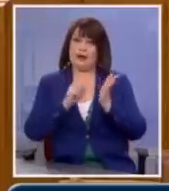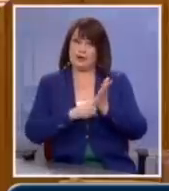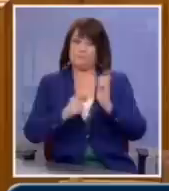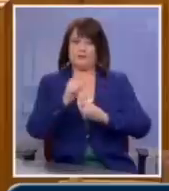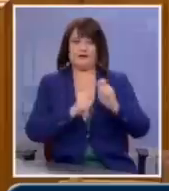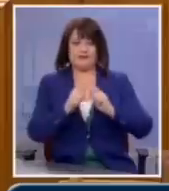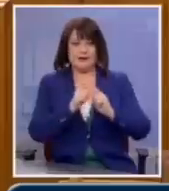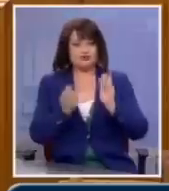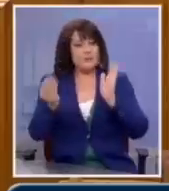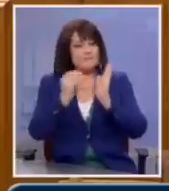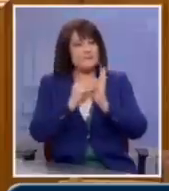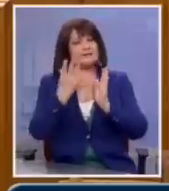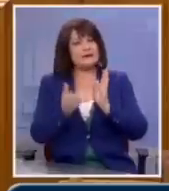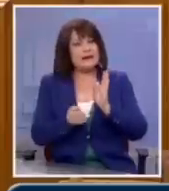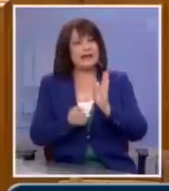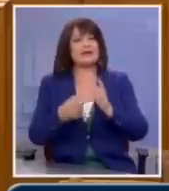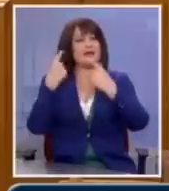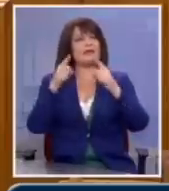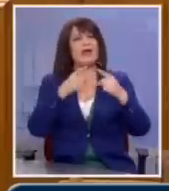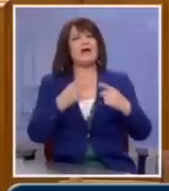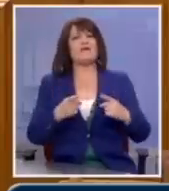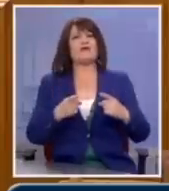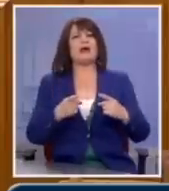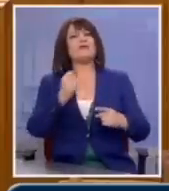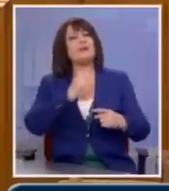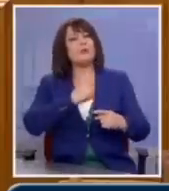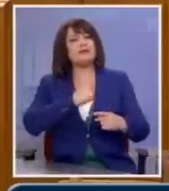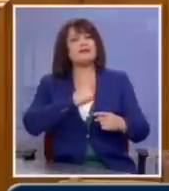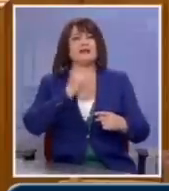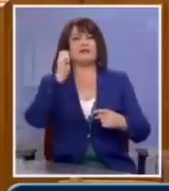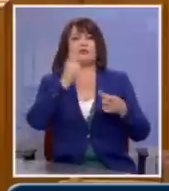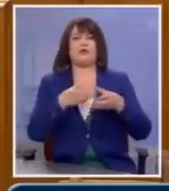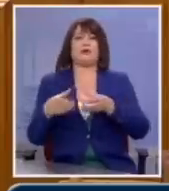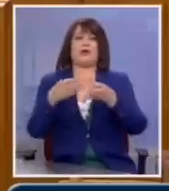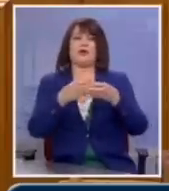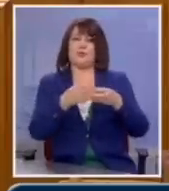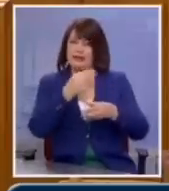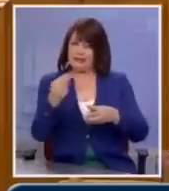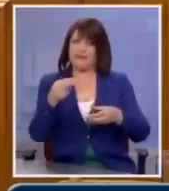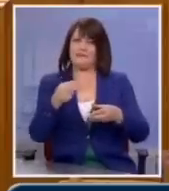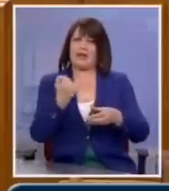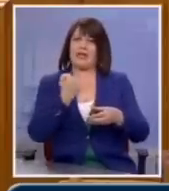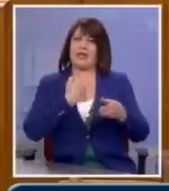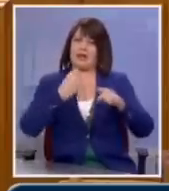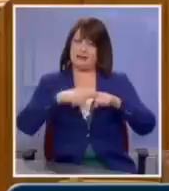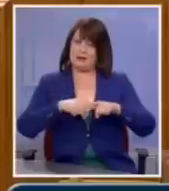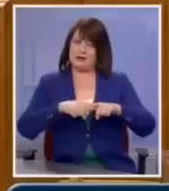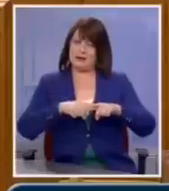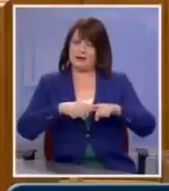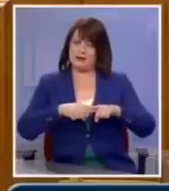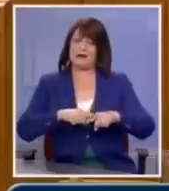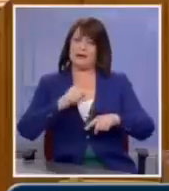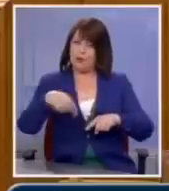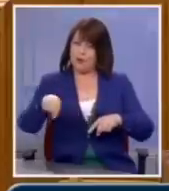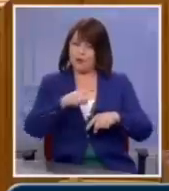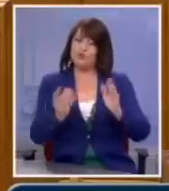να απηχεί τις ποικίλες απόψεις που υπάρχουν γύρω από αυτό το ζήτημα από όλα τα κόμματα της Ελληνικής